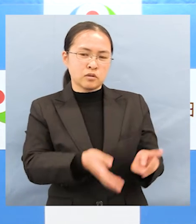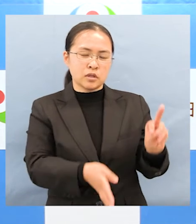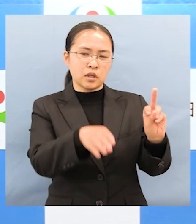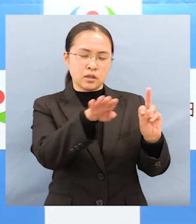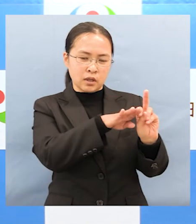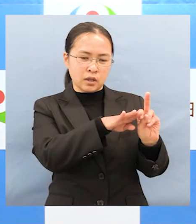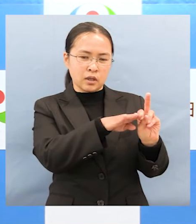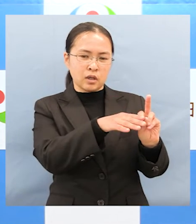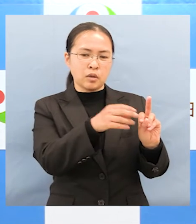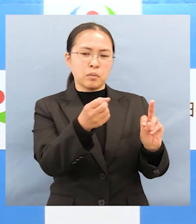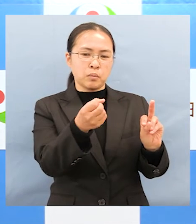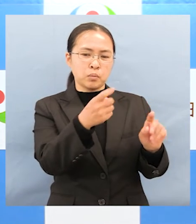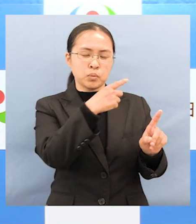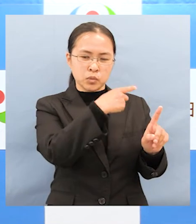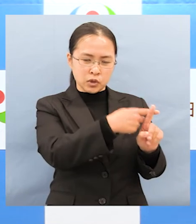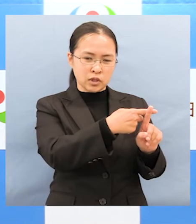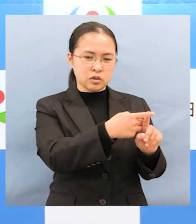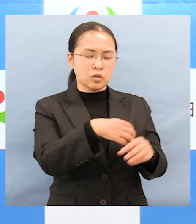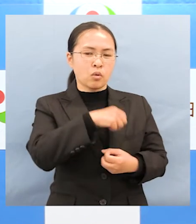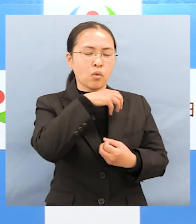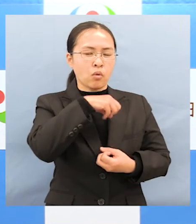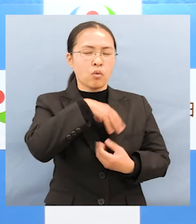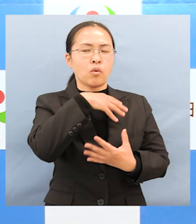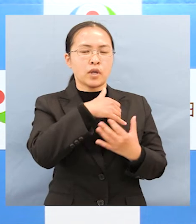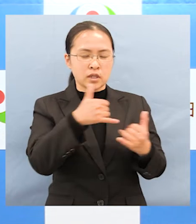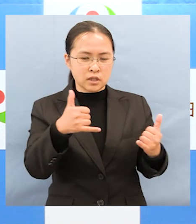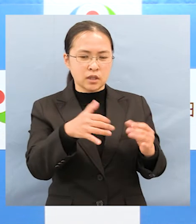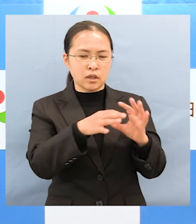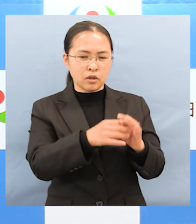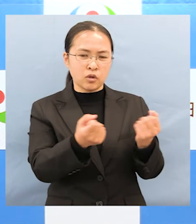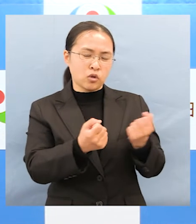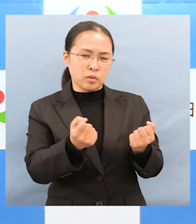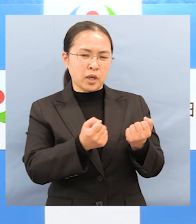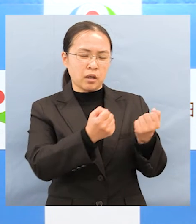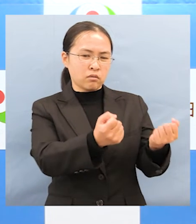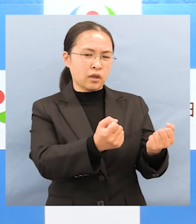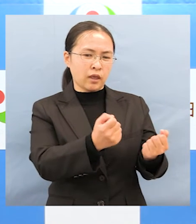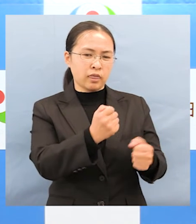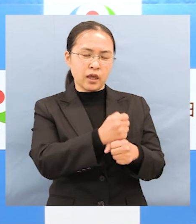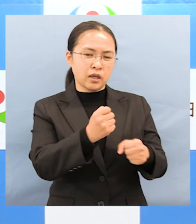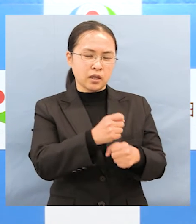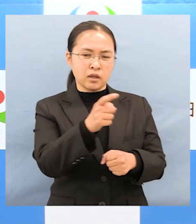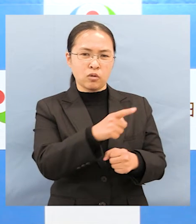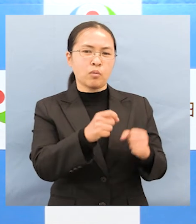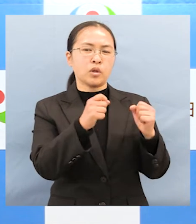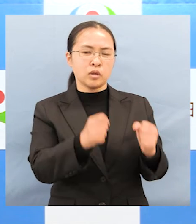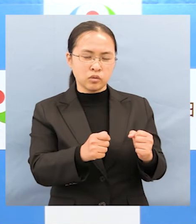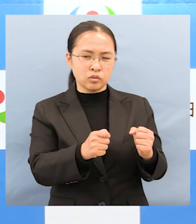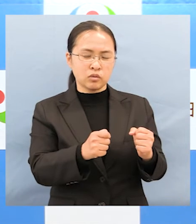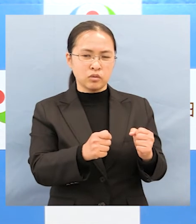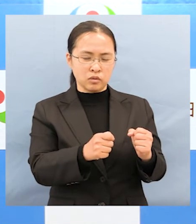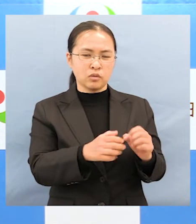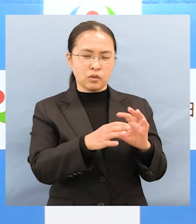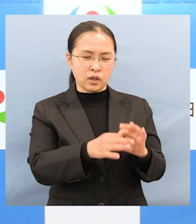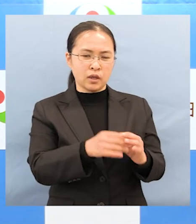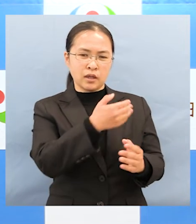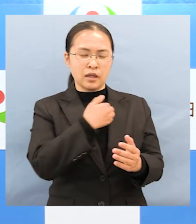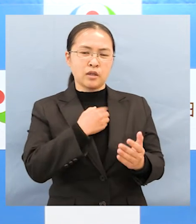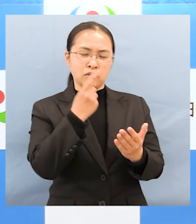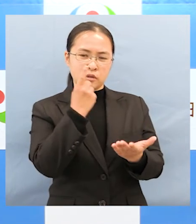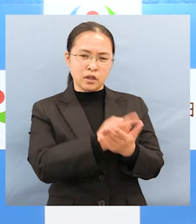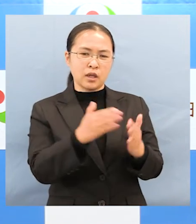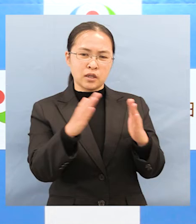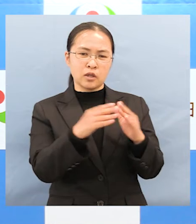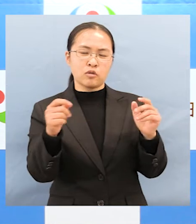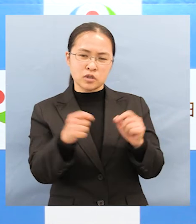それからまたこれから高齢者に入ってまいりますので、車を運転されない方ということも考えると、できるだけ近く